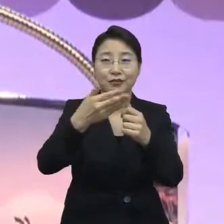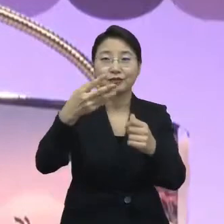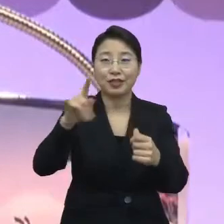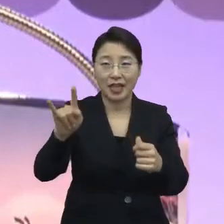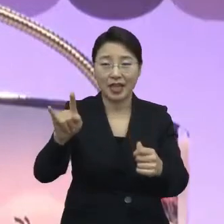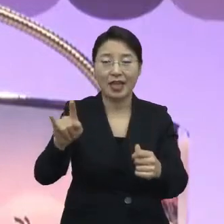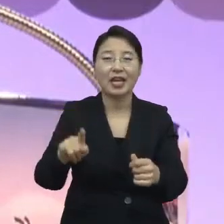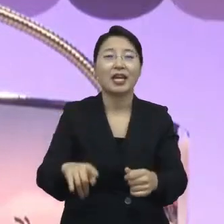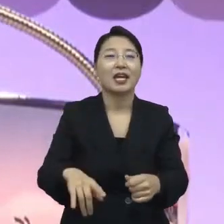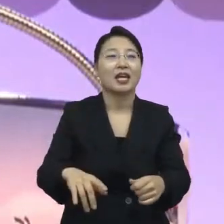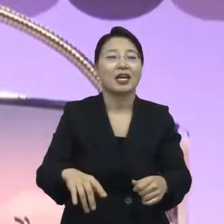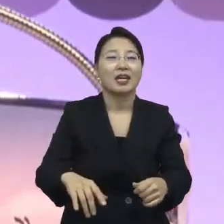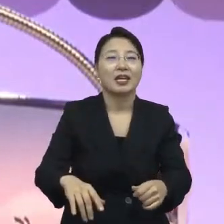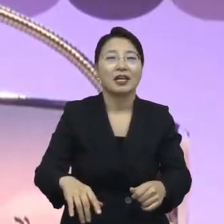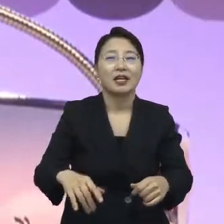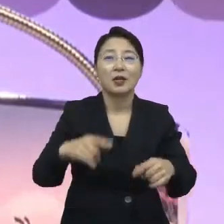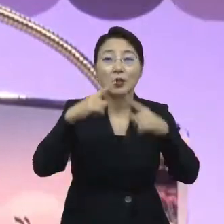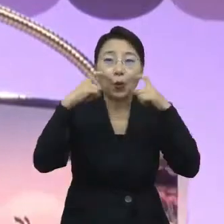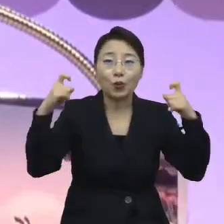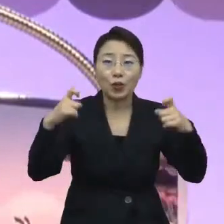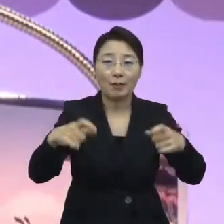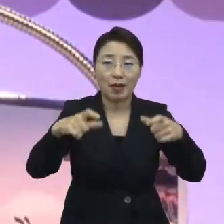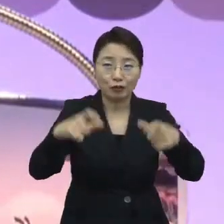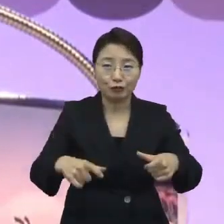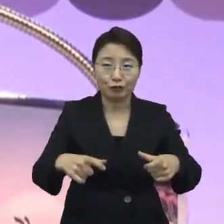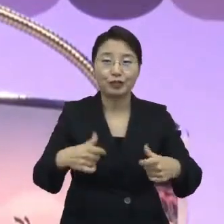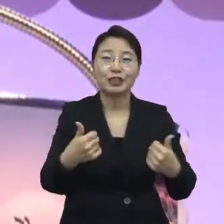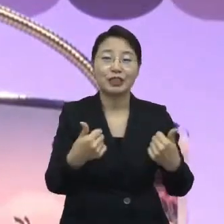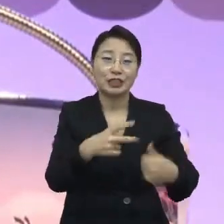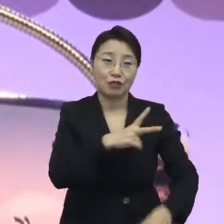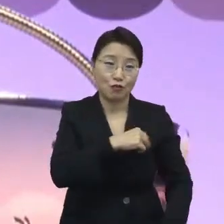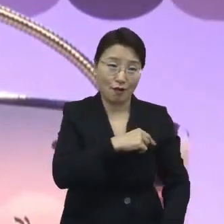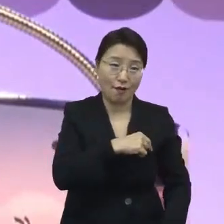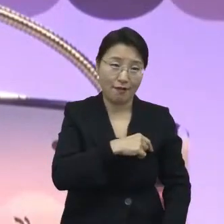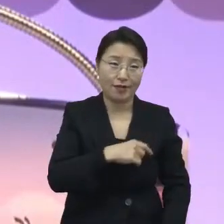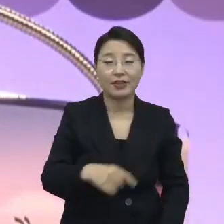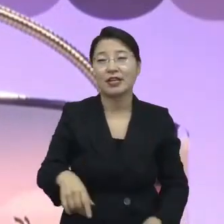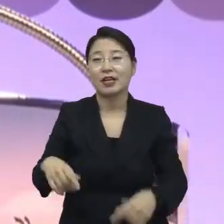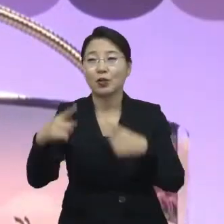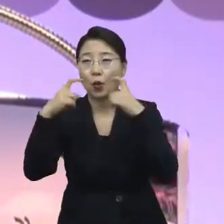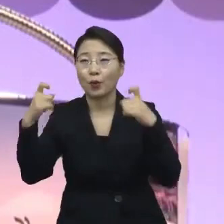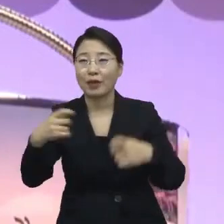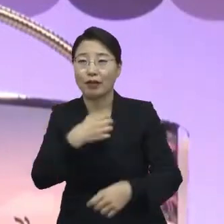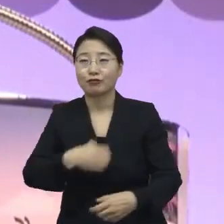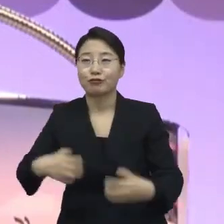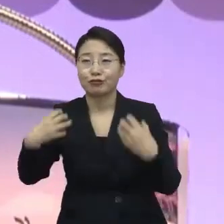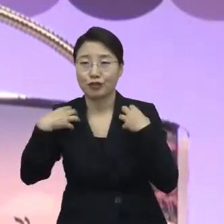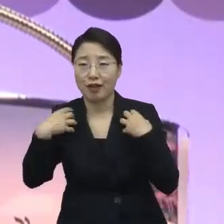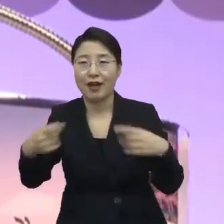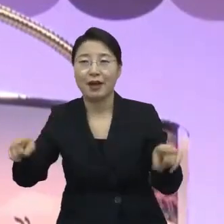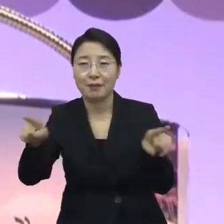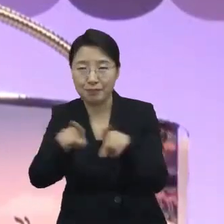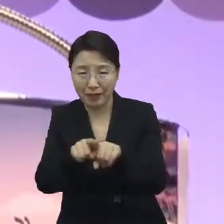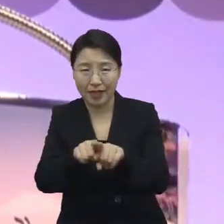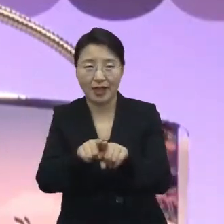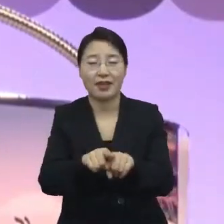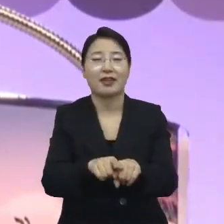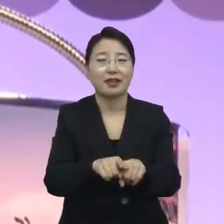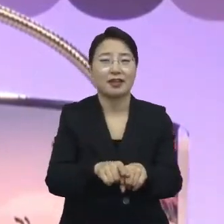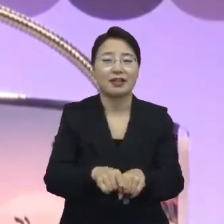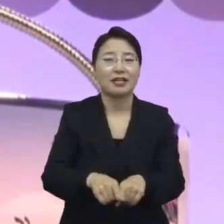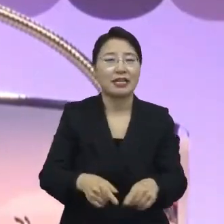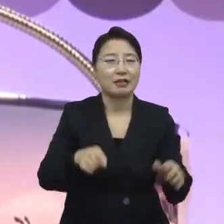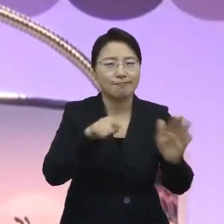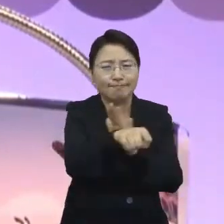동대문구의 의원 모두도 동대문구청과 함께 국민의 대변자로서 항상